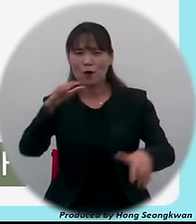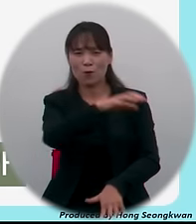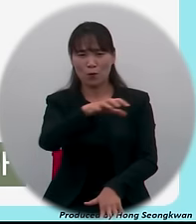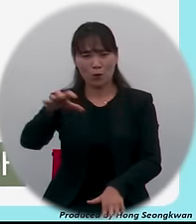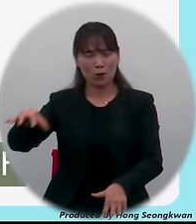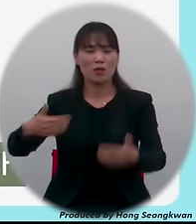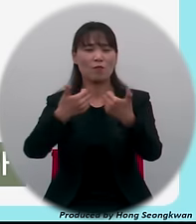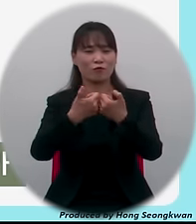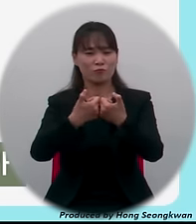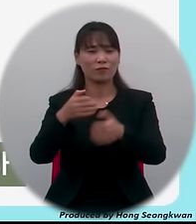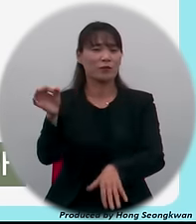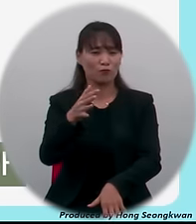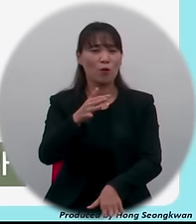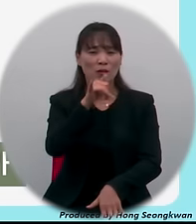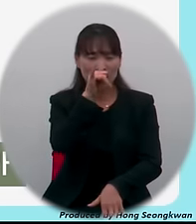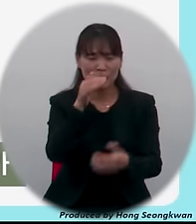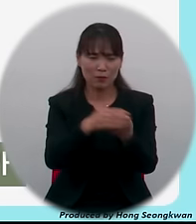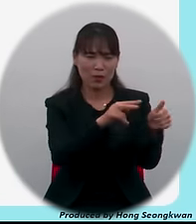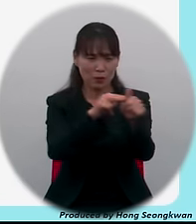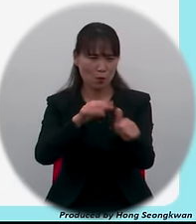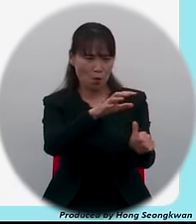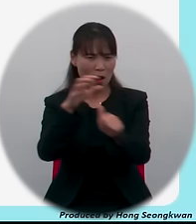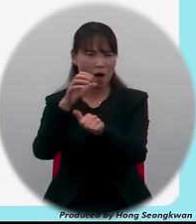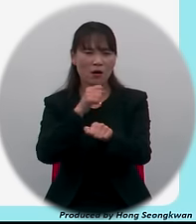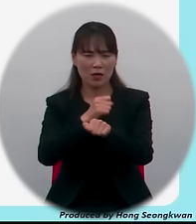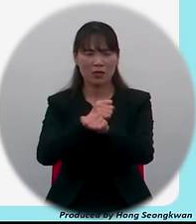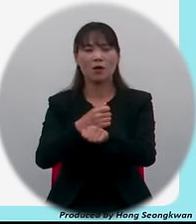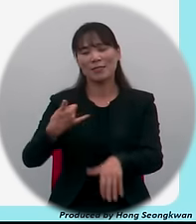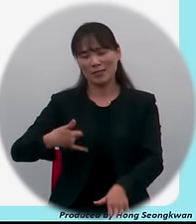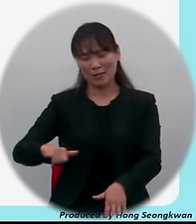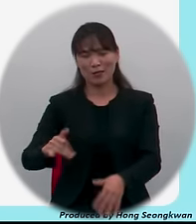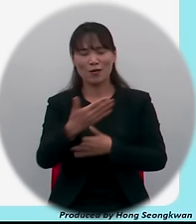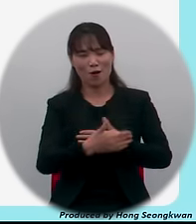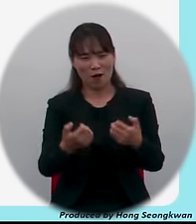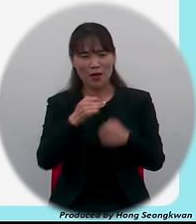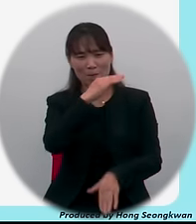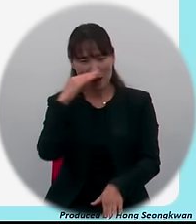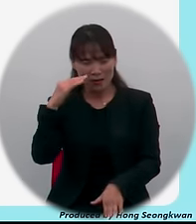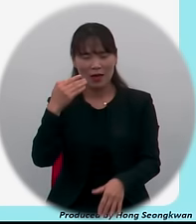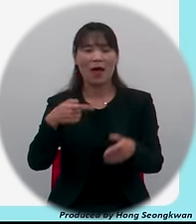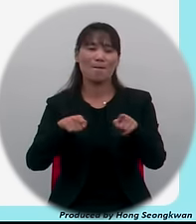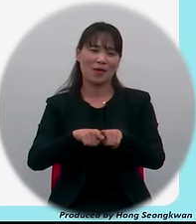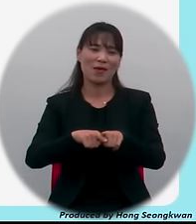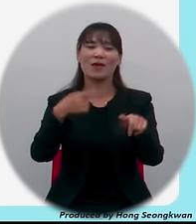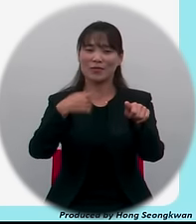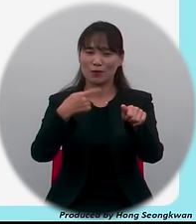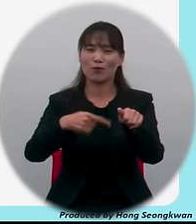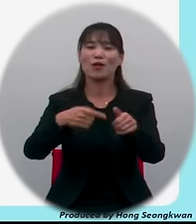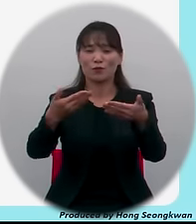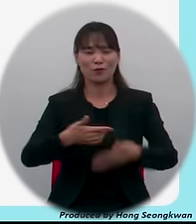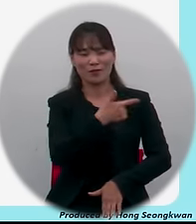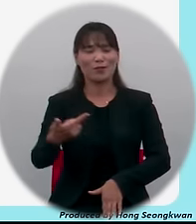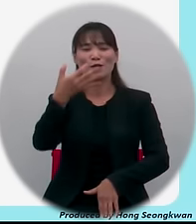다양한 분야의 무료상 상담 기관 프로그램들이 있으니까 정보를 활용하셔서 우리 자녀들 건강하게 사용할 수 있도록 같이